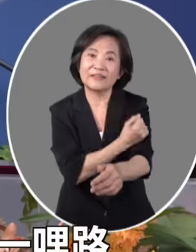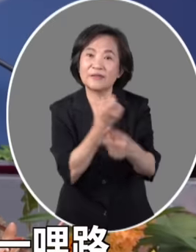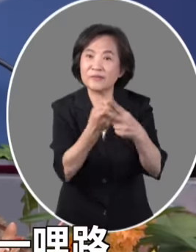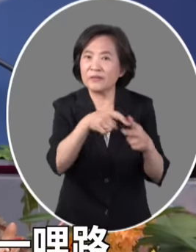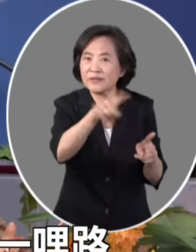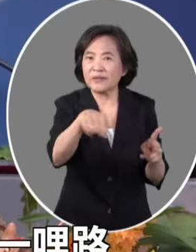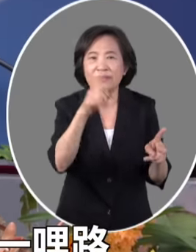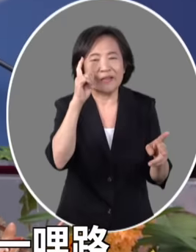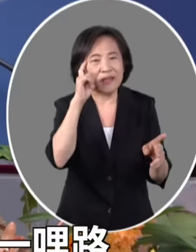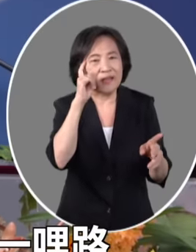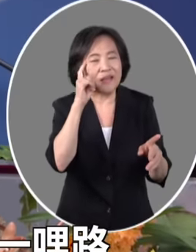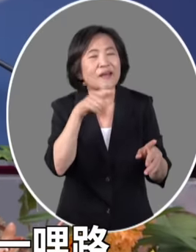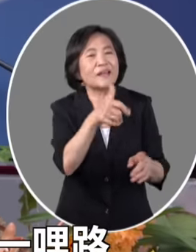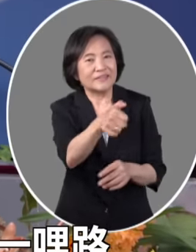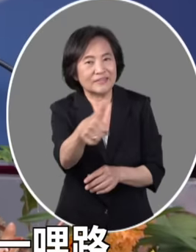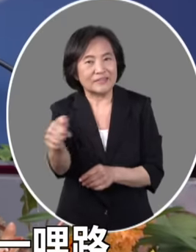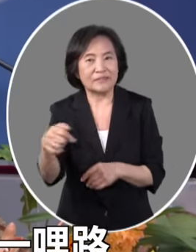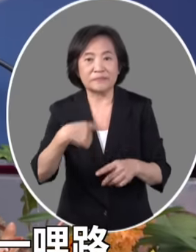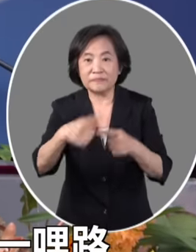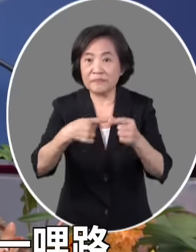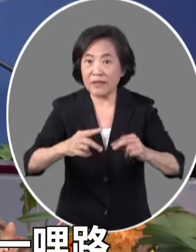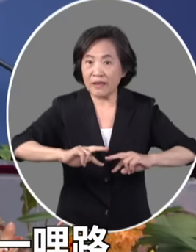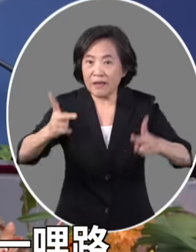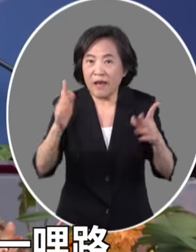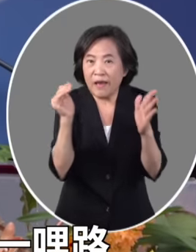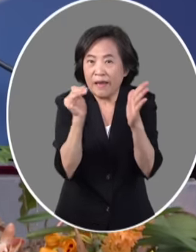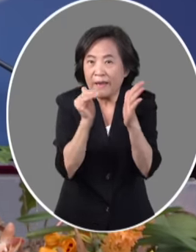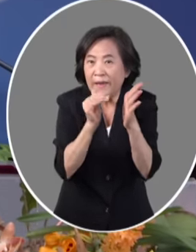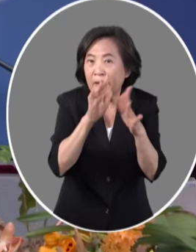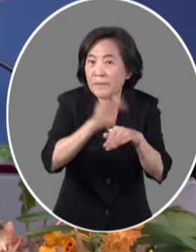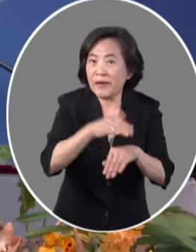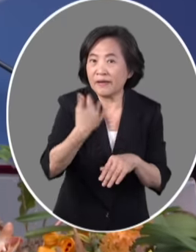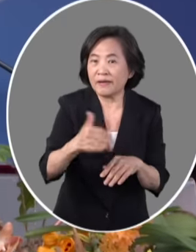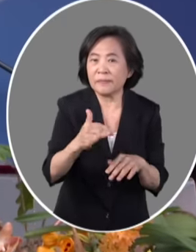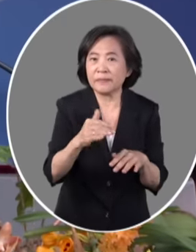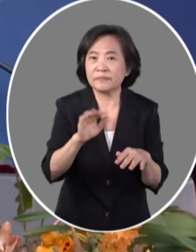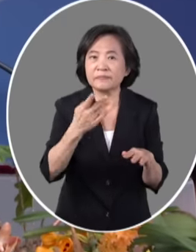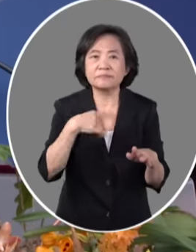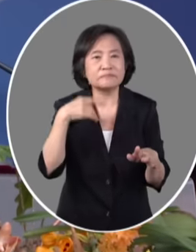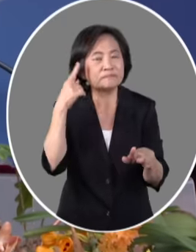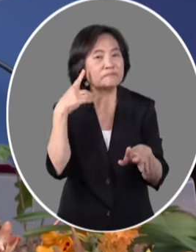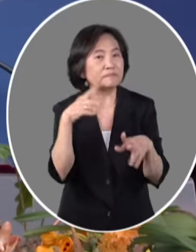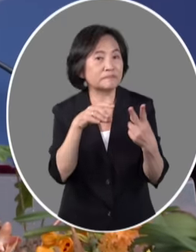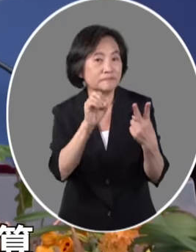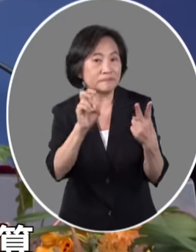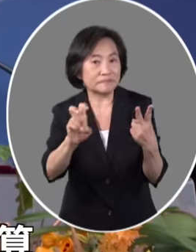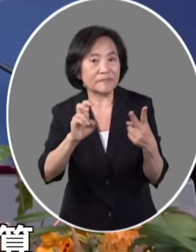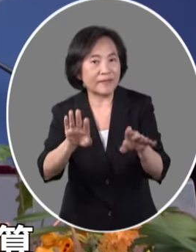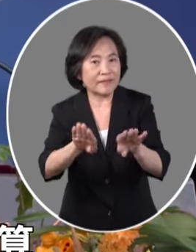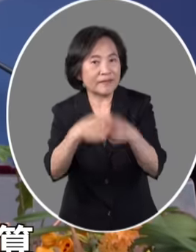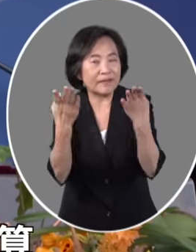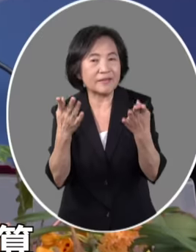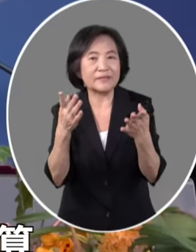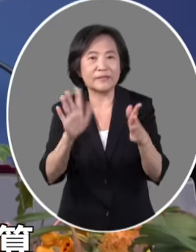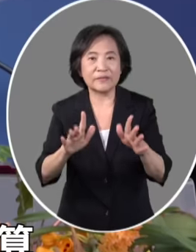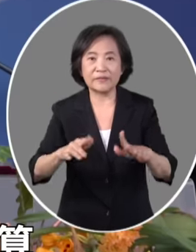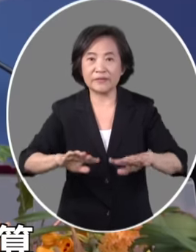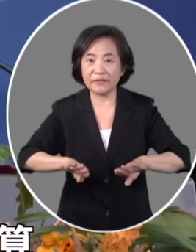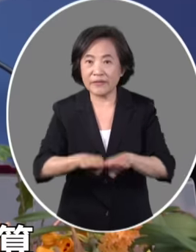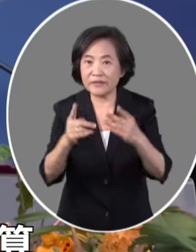然我们还没有走完年金改革的最后一里路，但是我们从2020年起陆续编列